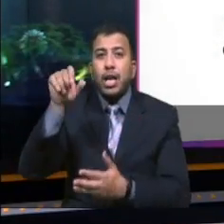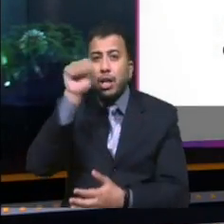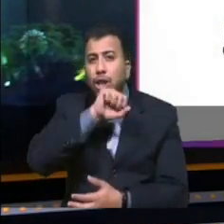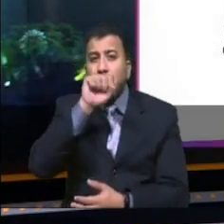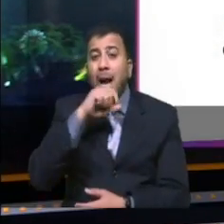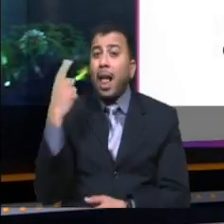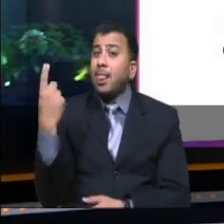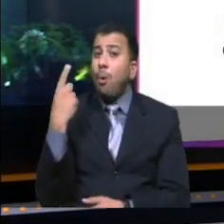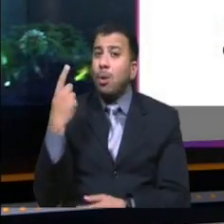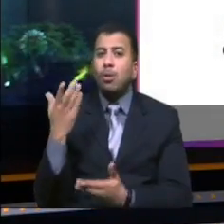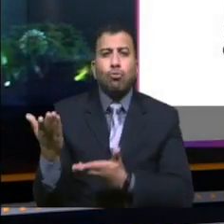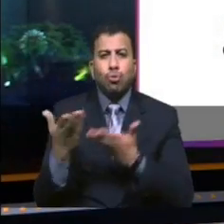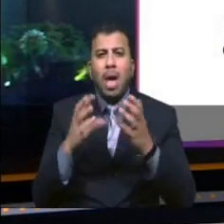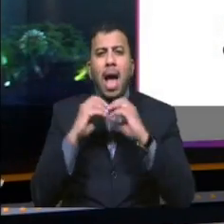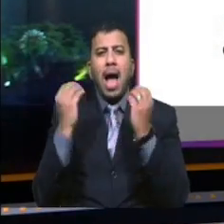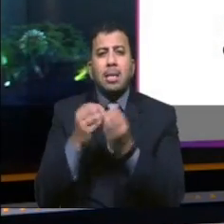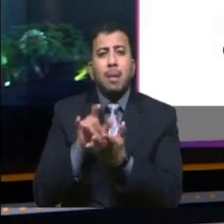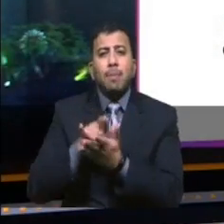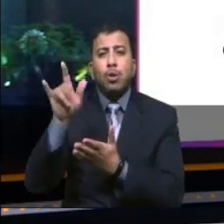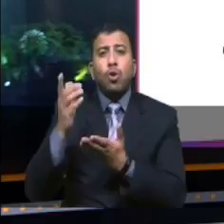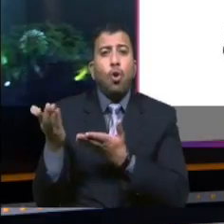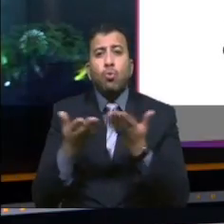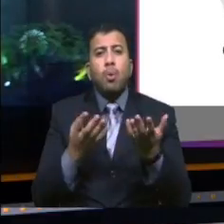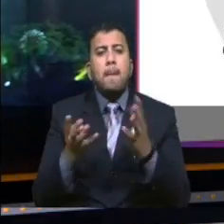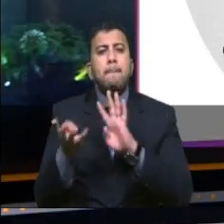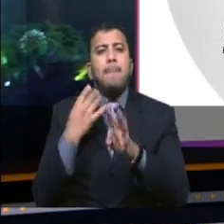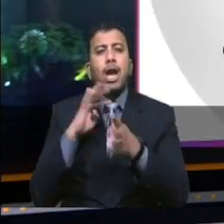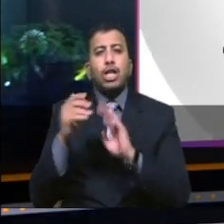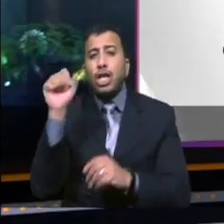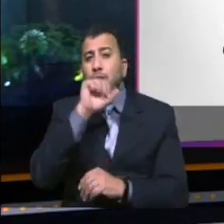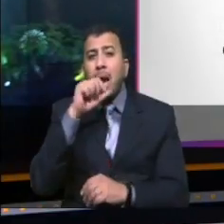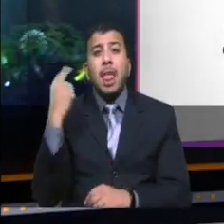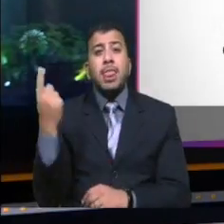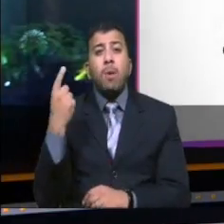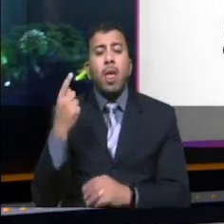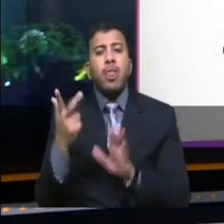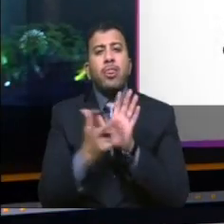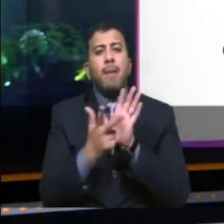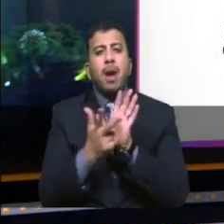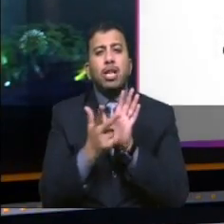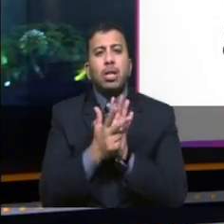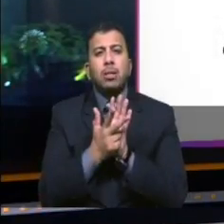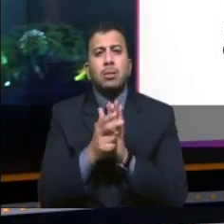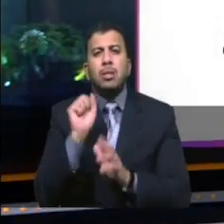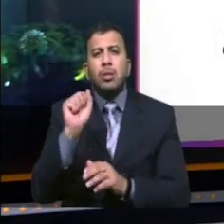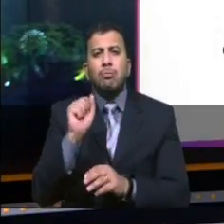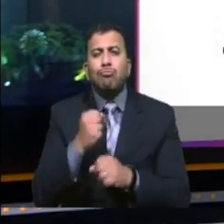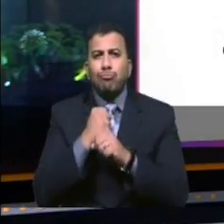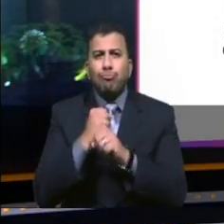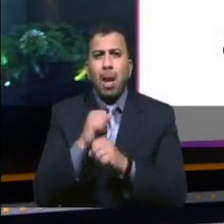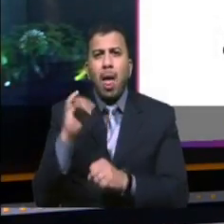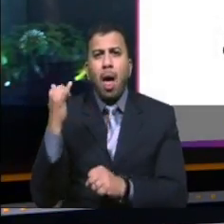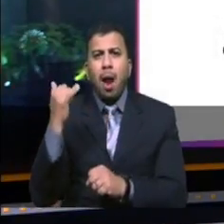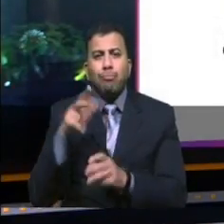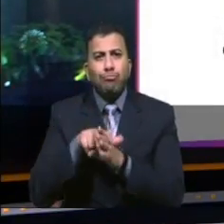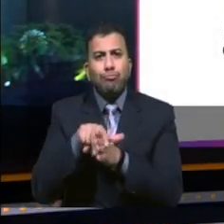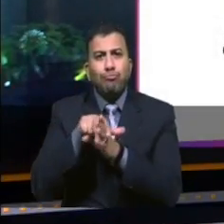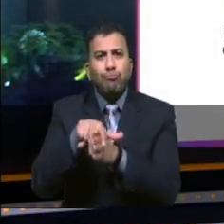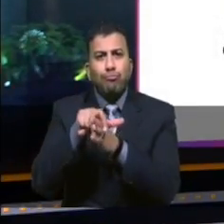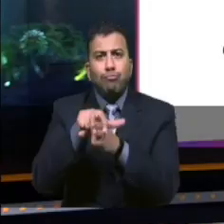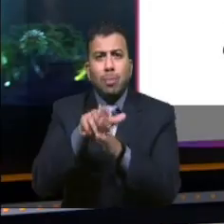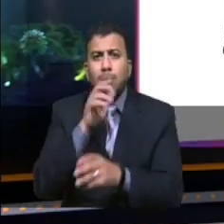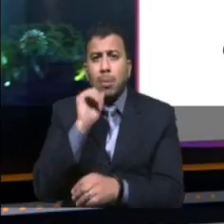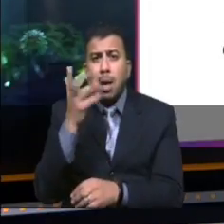الشارقة الدولي: تدعوكم هيئة المطار لحضور مهرجان الشارقة الدولي 18 للجواد العربي،